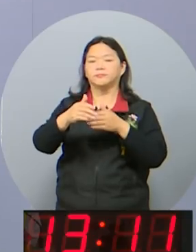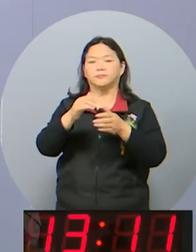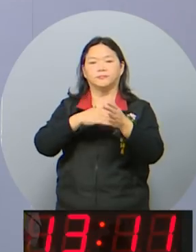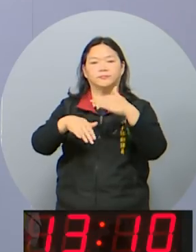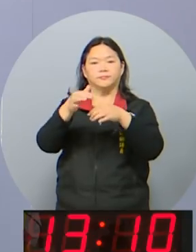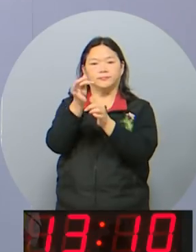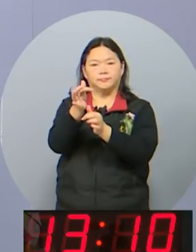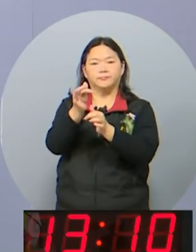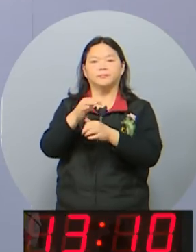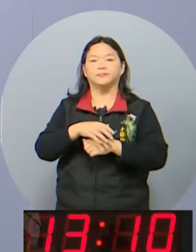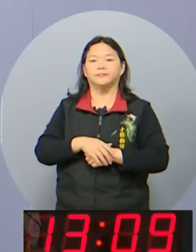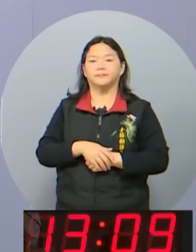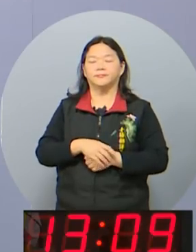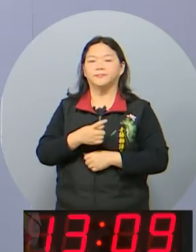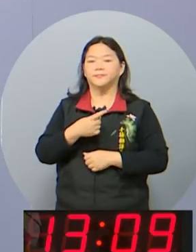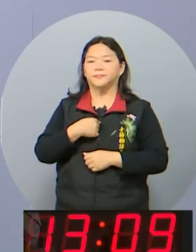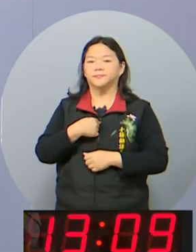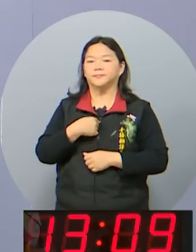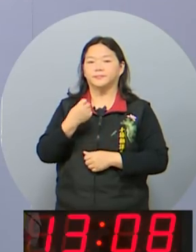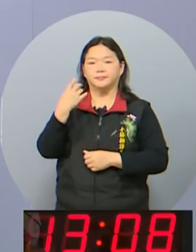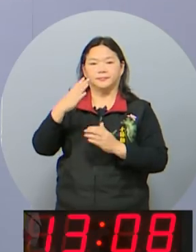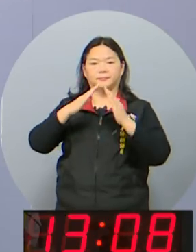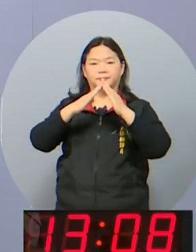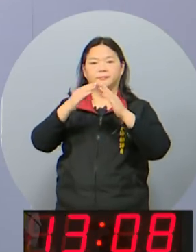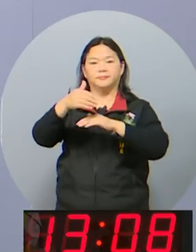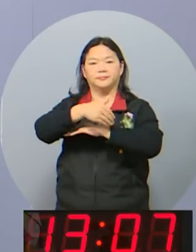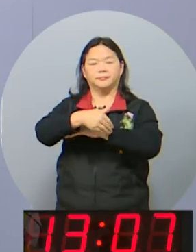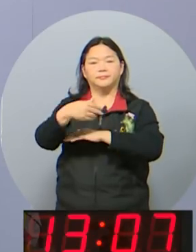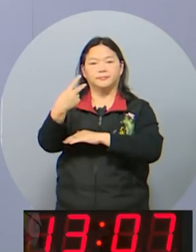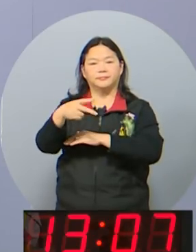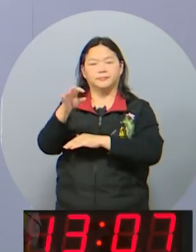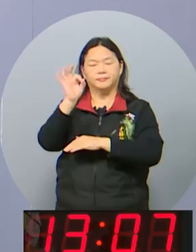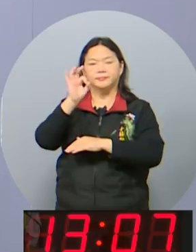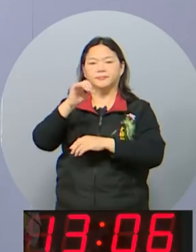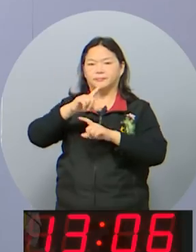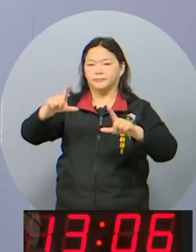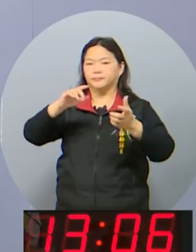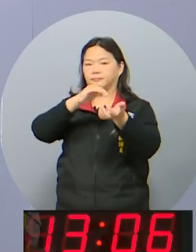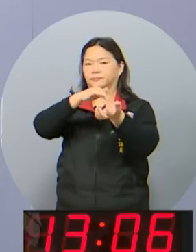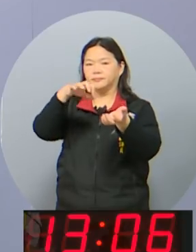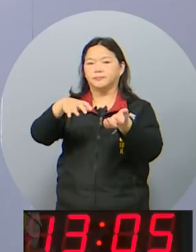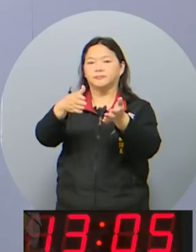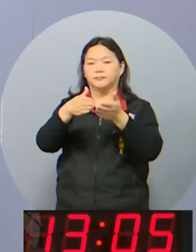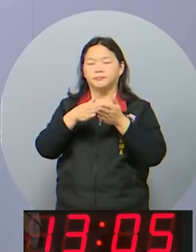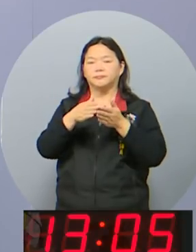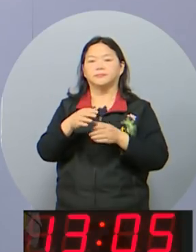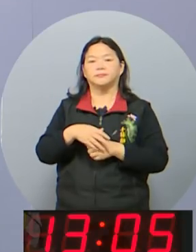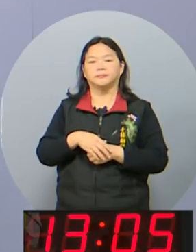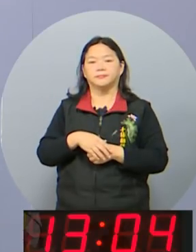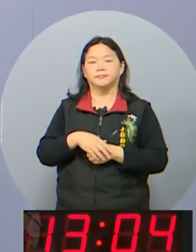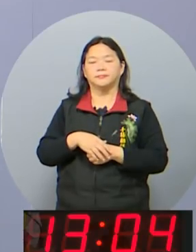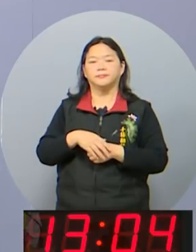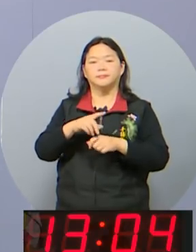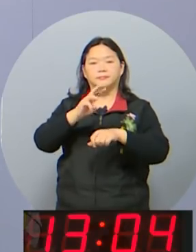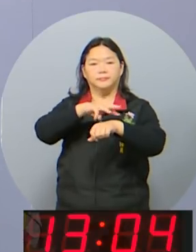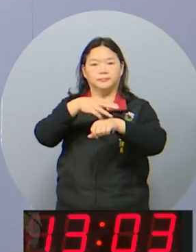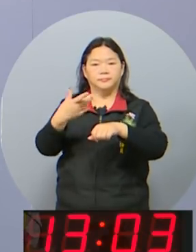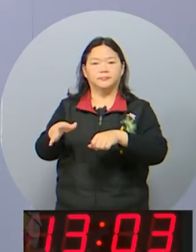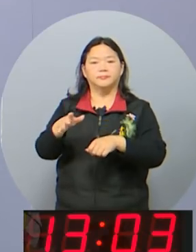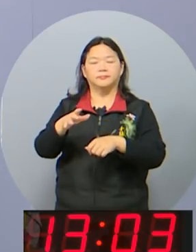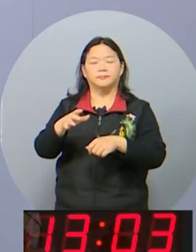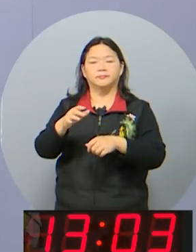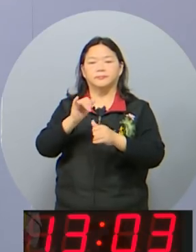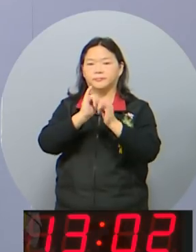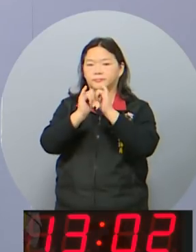善。所以我要在新市镇争取一个大型医院，除了让我们那个在淡水地区的百